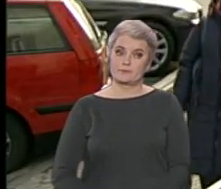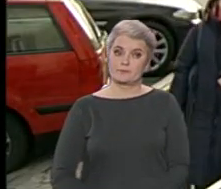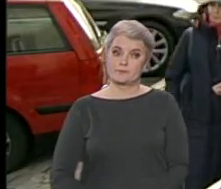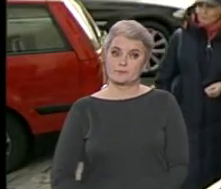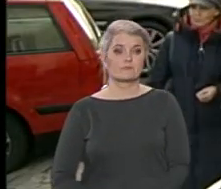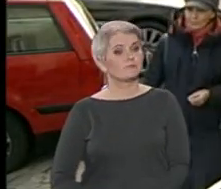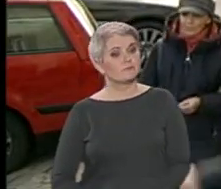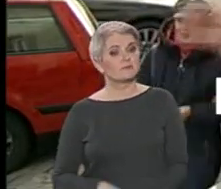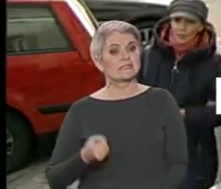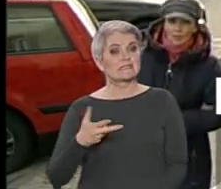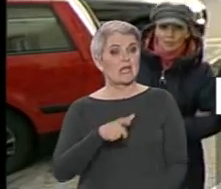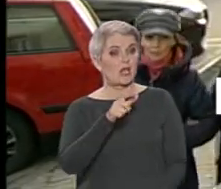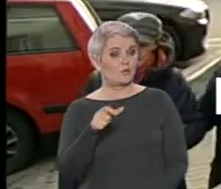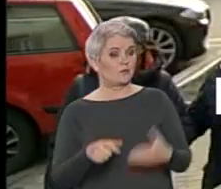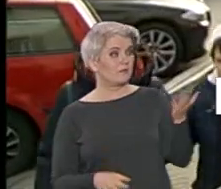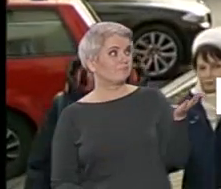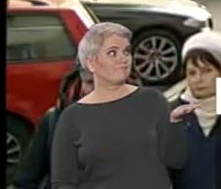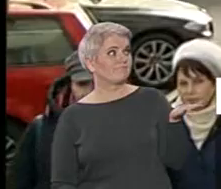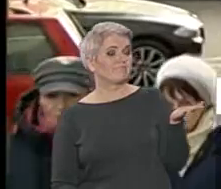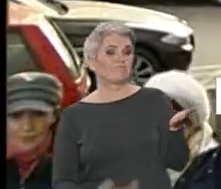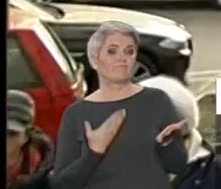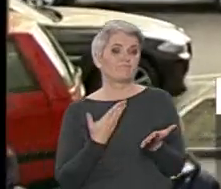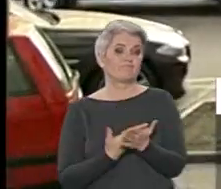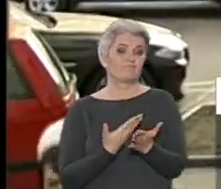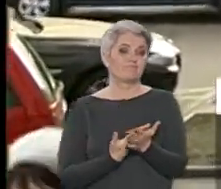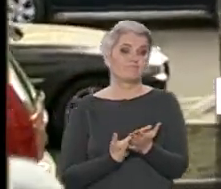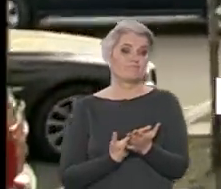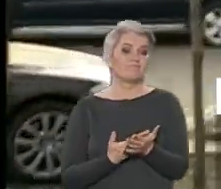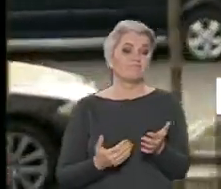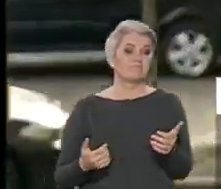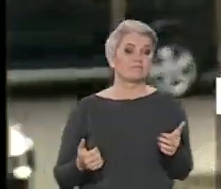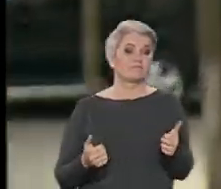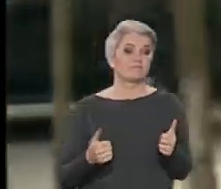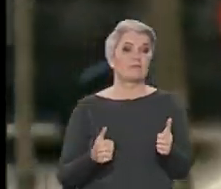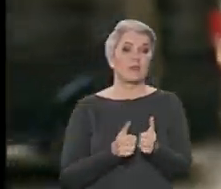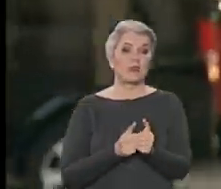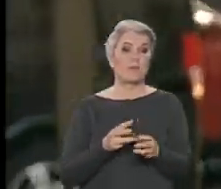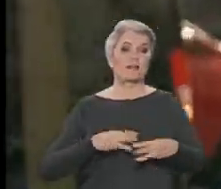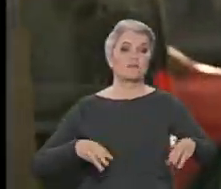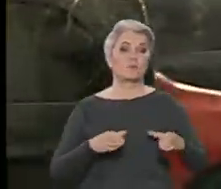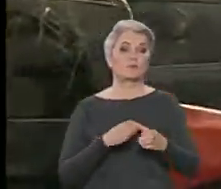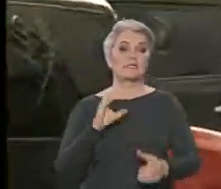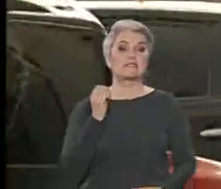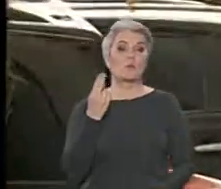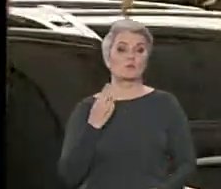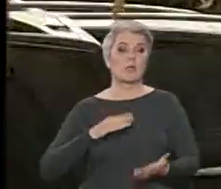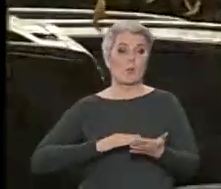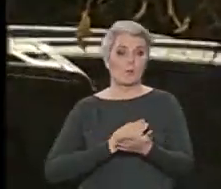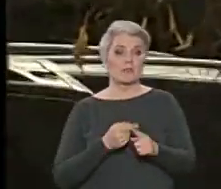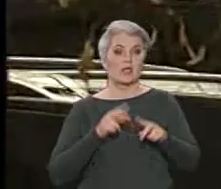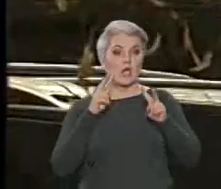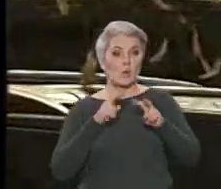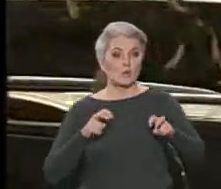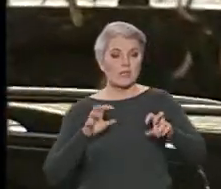участь? Олена, ну, скільки людей ви можете зараз побачити? Зібралися біля парламентського комітету соціальної політики. Саме цей комітет має розглядати законопроект